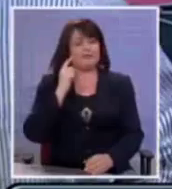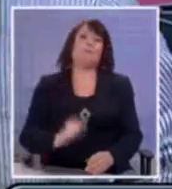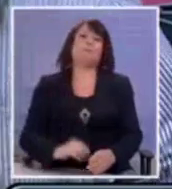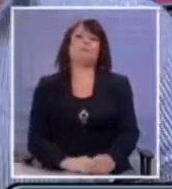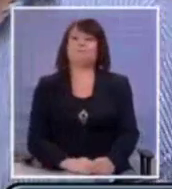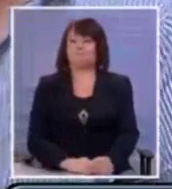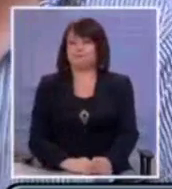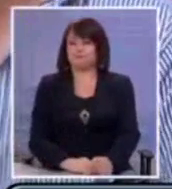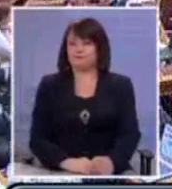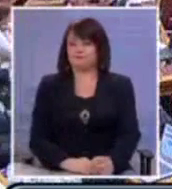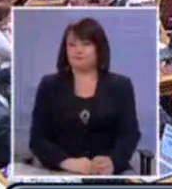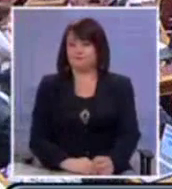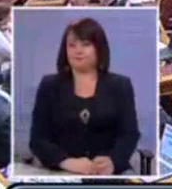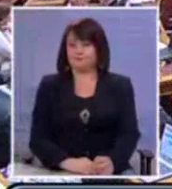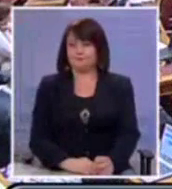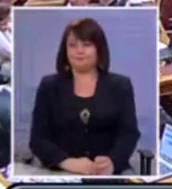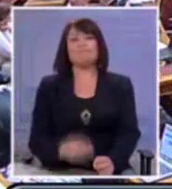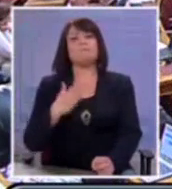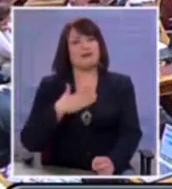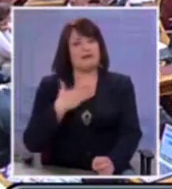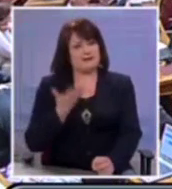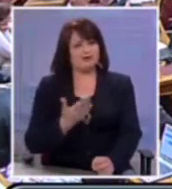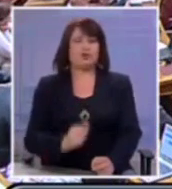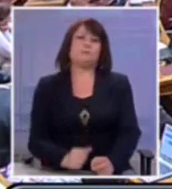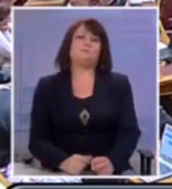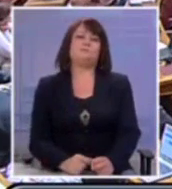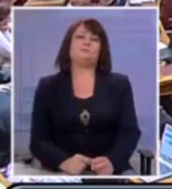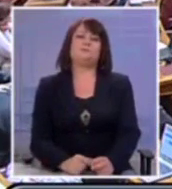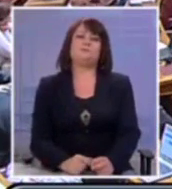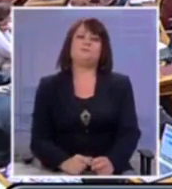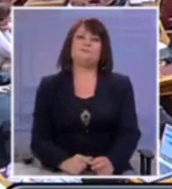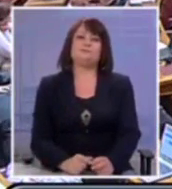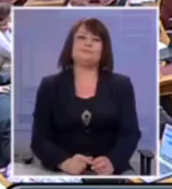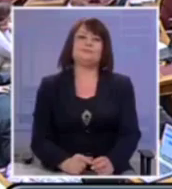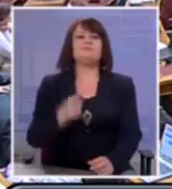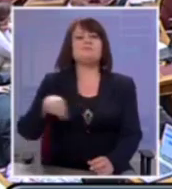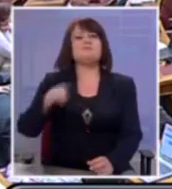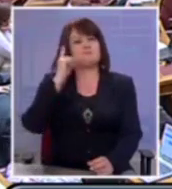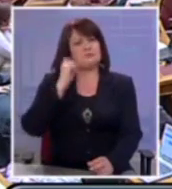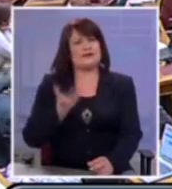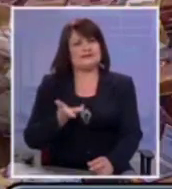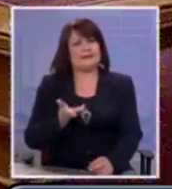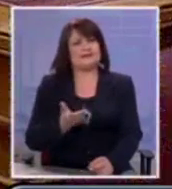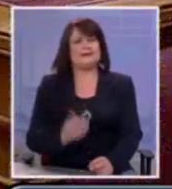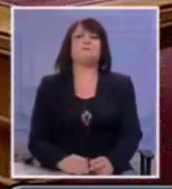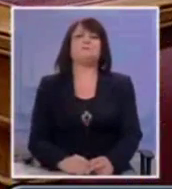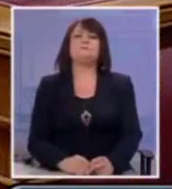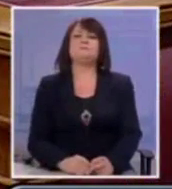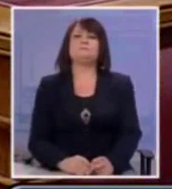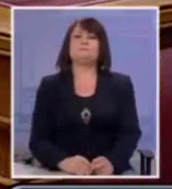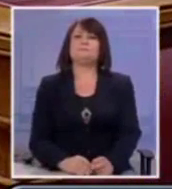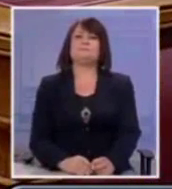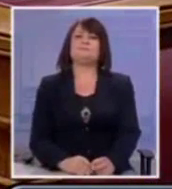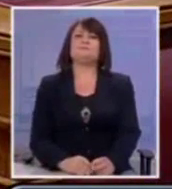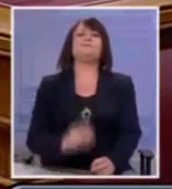συναγάγουμε. Σας ακούμε. Ευχαριστώ, κυρία Πρόεδρε. Όπως γνωρίζετε, είχα